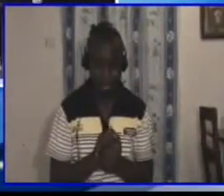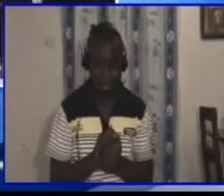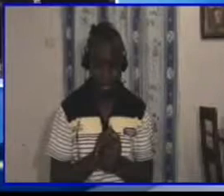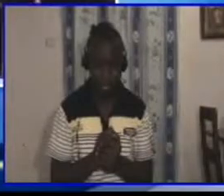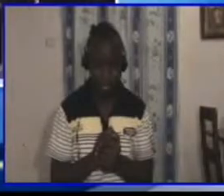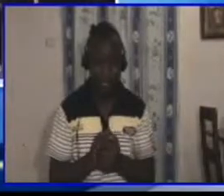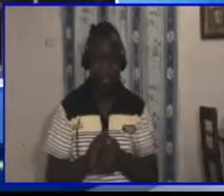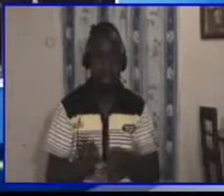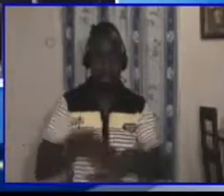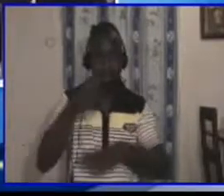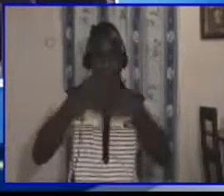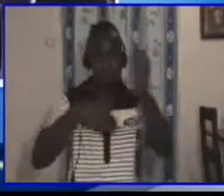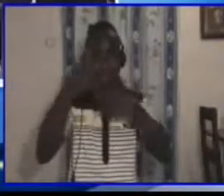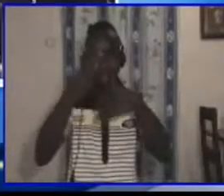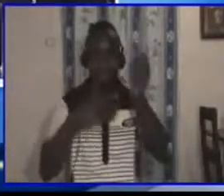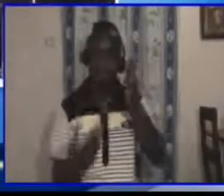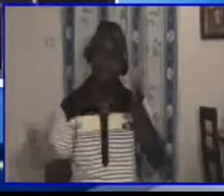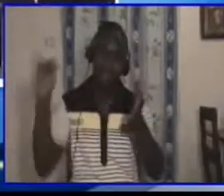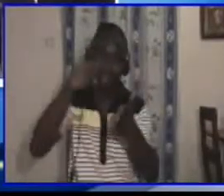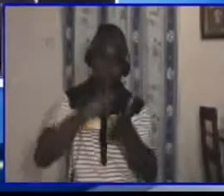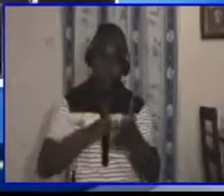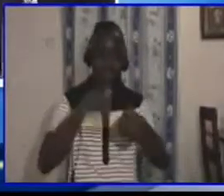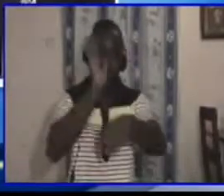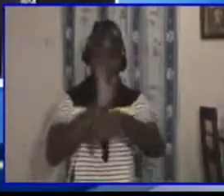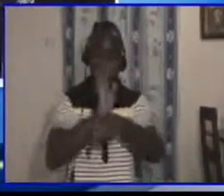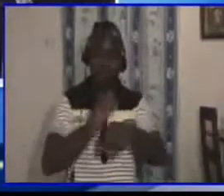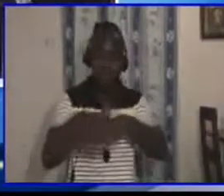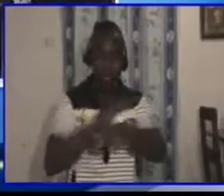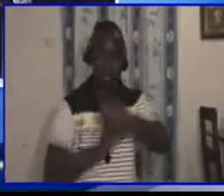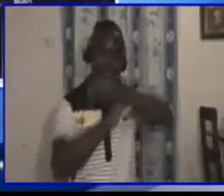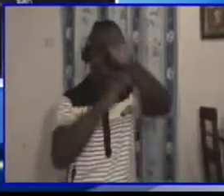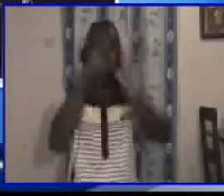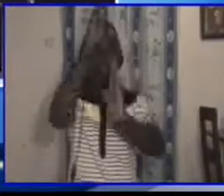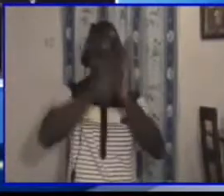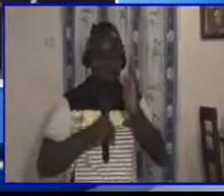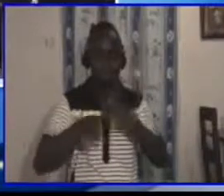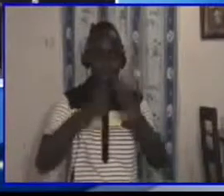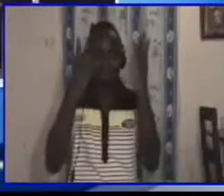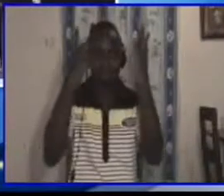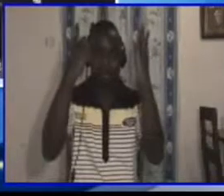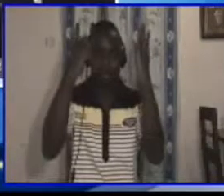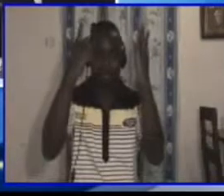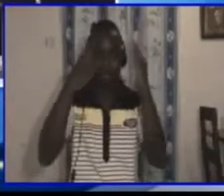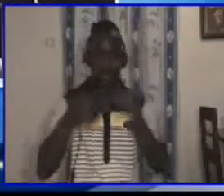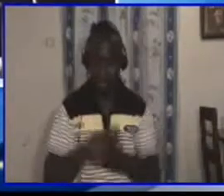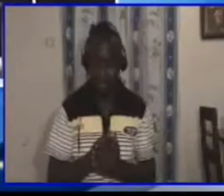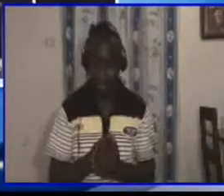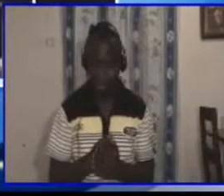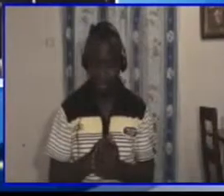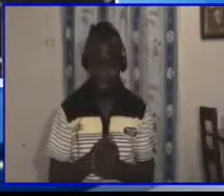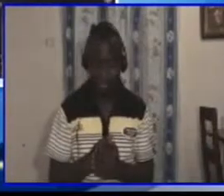loro sono ritornati a gerusalemme sono andati sul